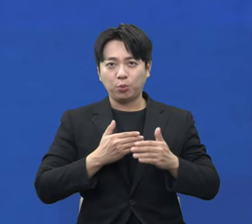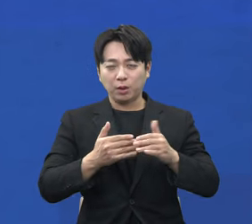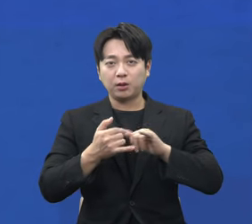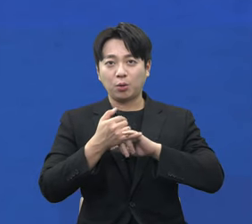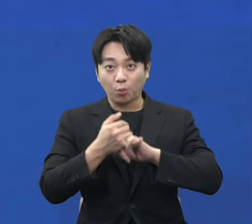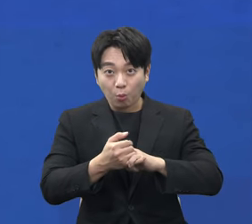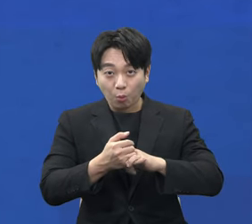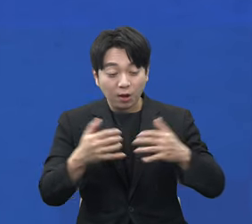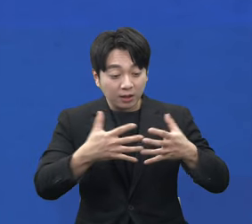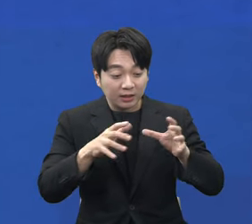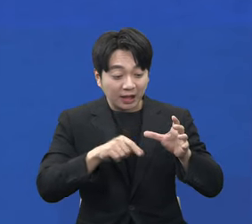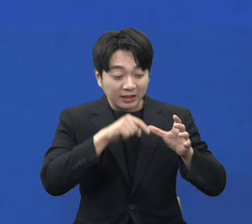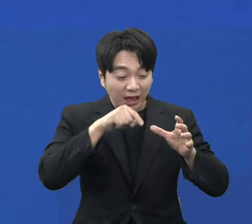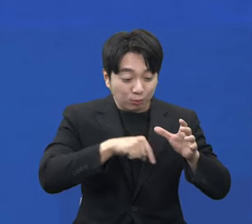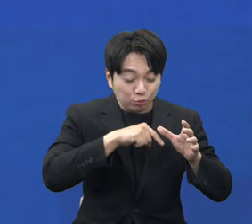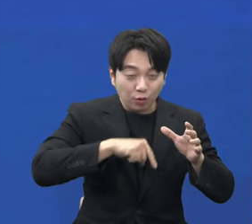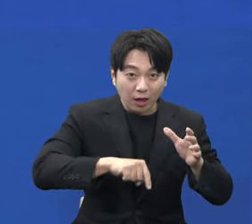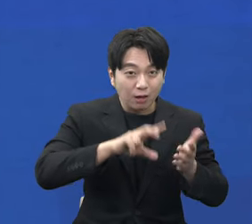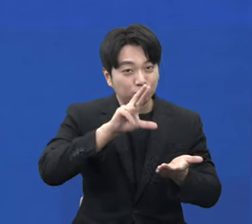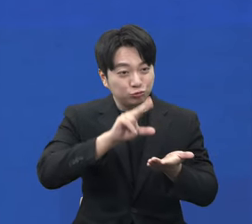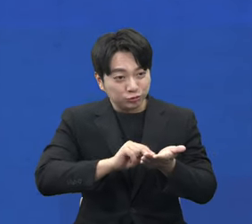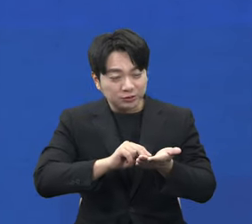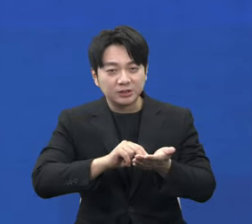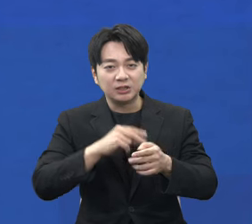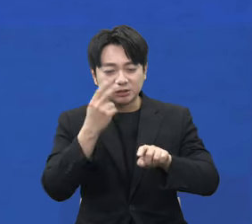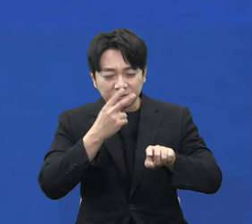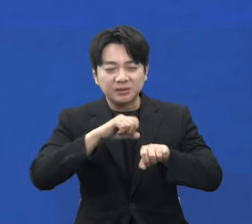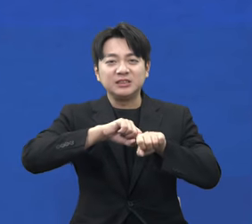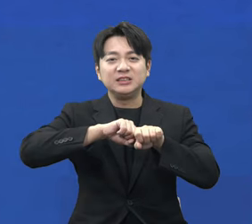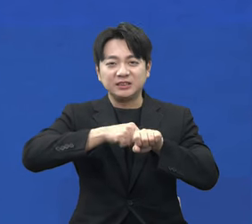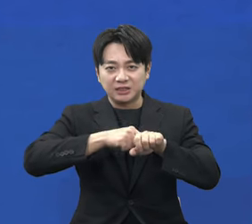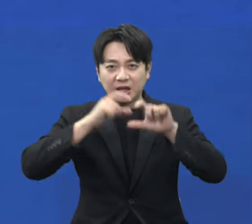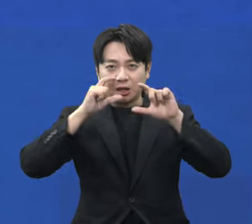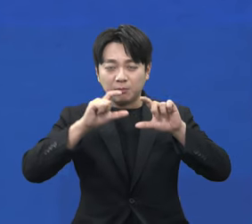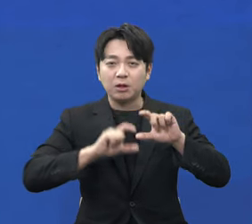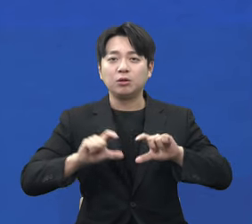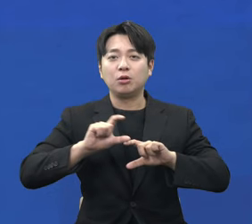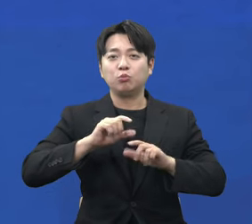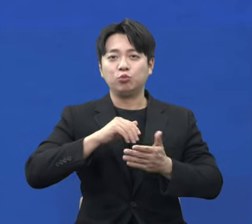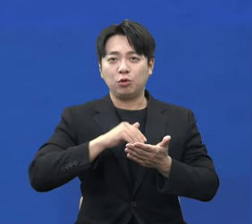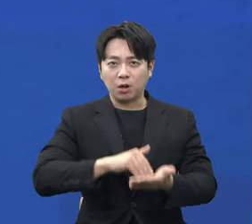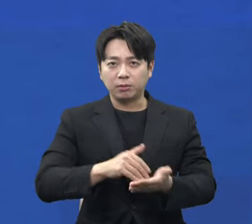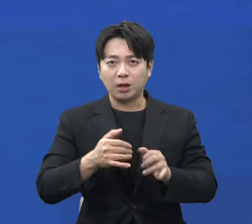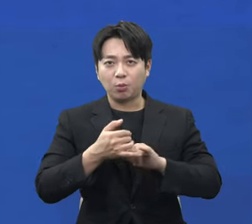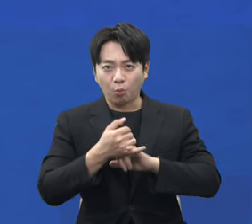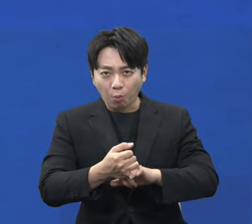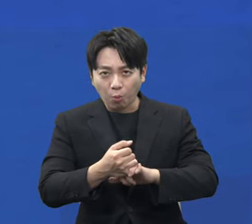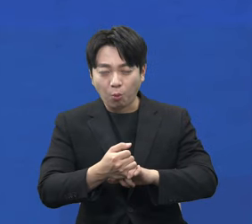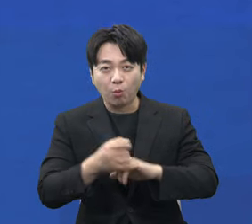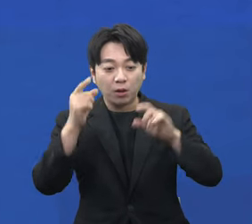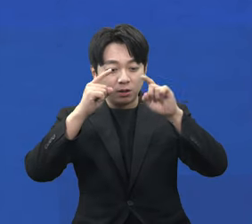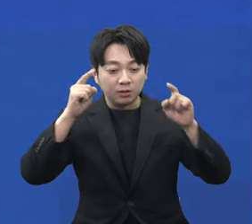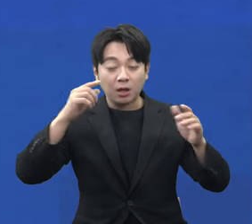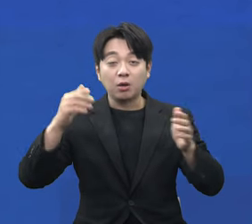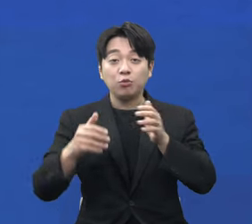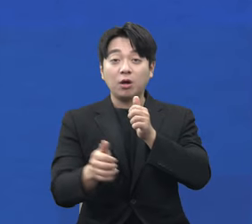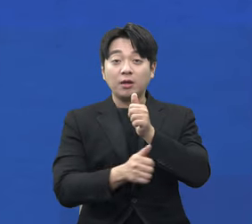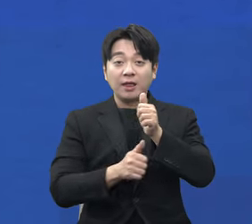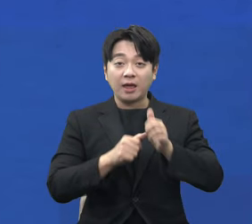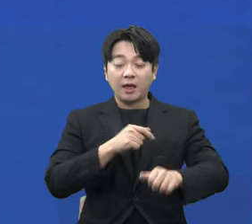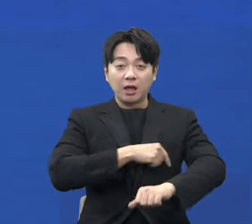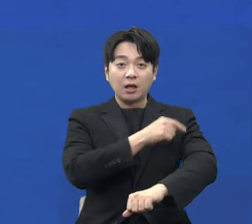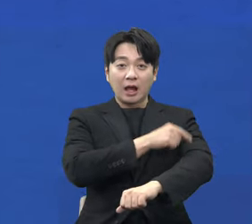및 중앙당 상신 규정을 도입하고 대학생위원회 간부들에 대한 당원 소환제를 도입하여